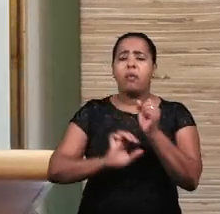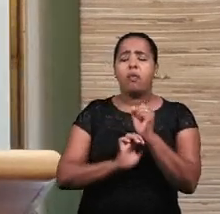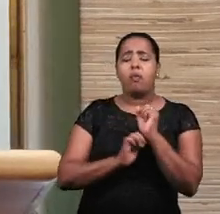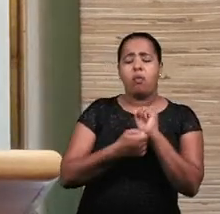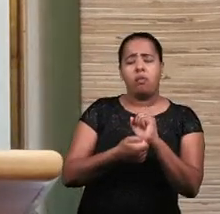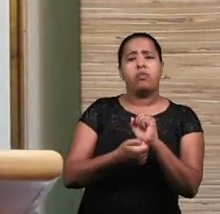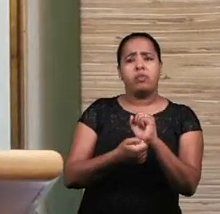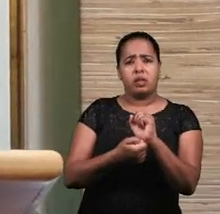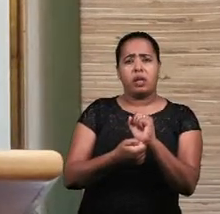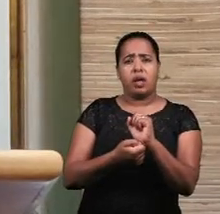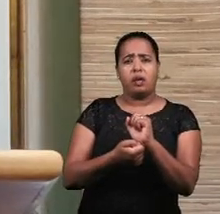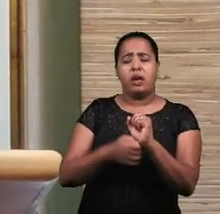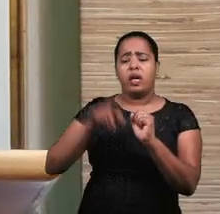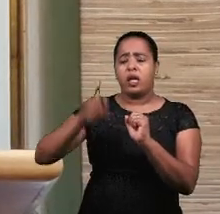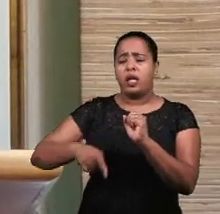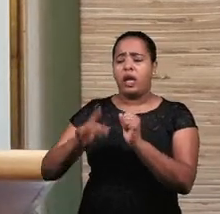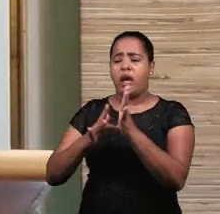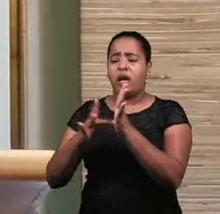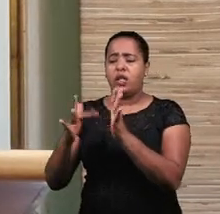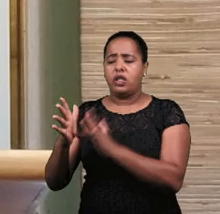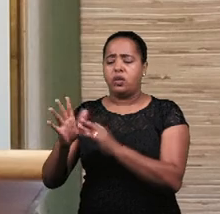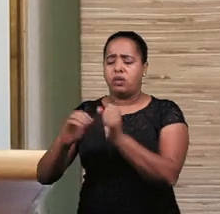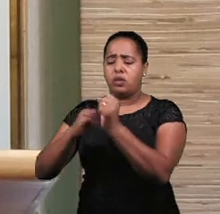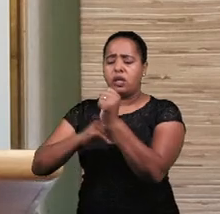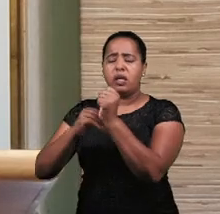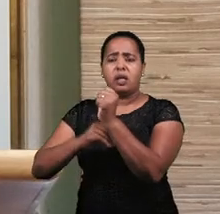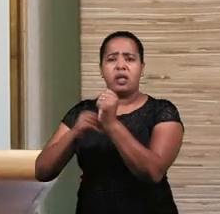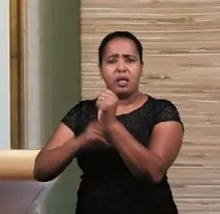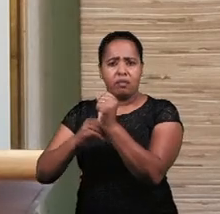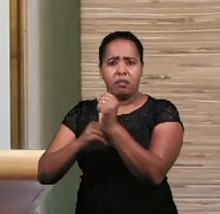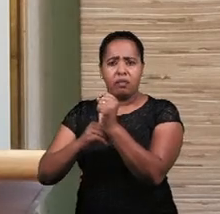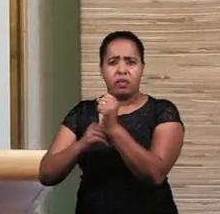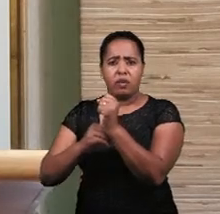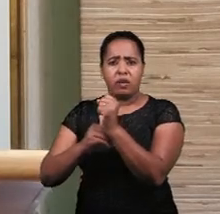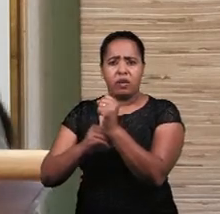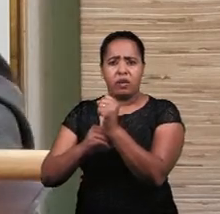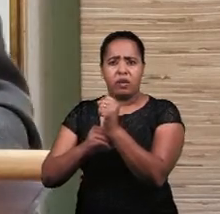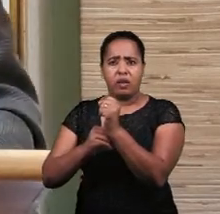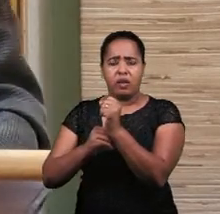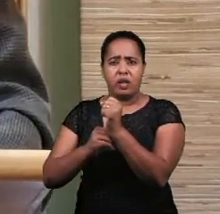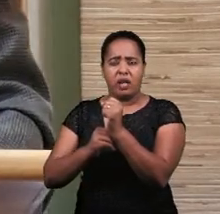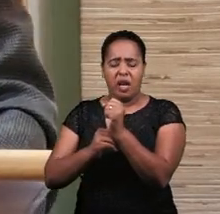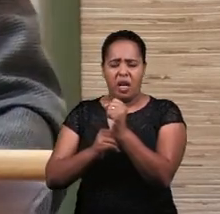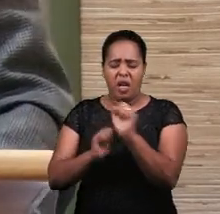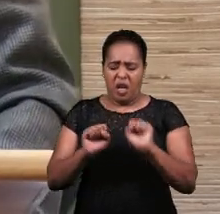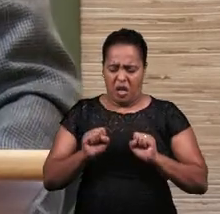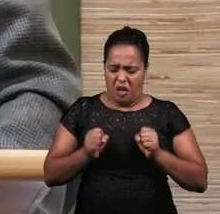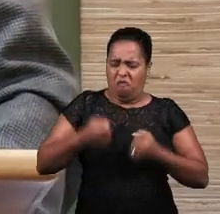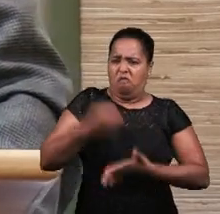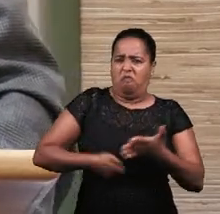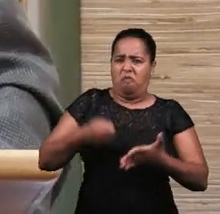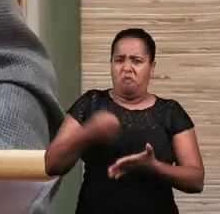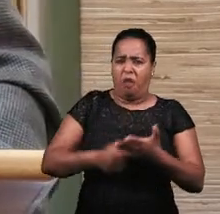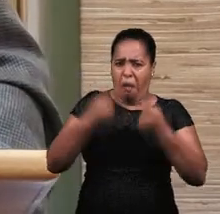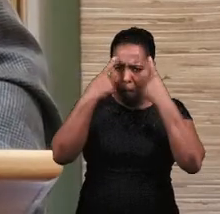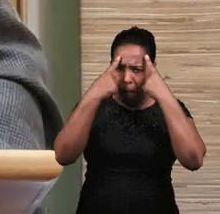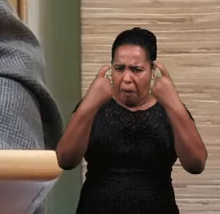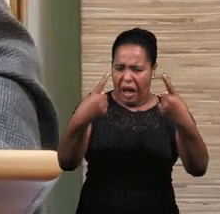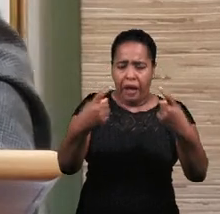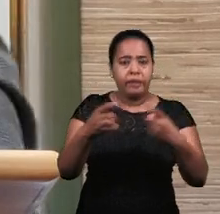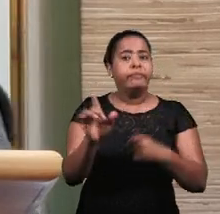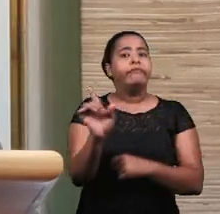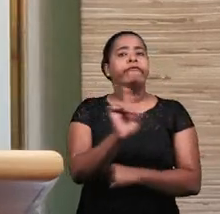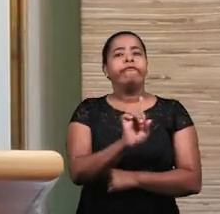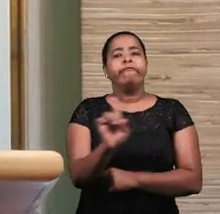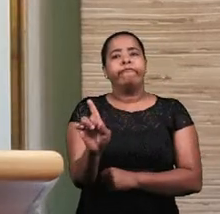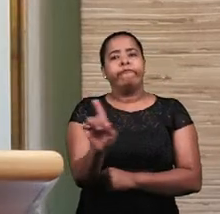ce mystère, qui est le grand énigme, qui n'est pas discerné ni par force ni par violence. Mais je reviens